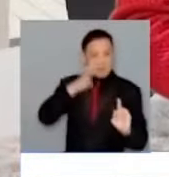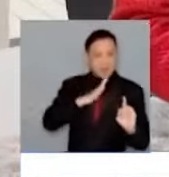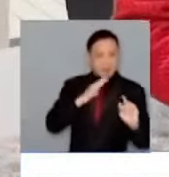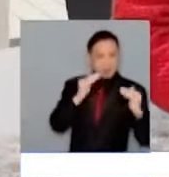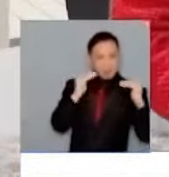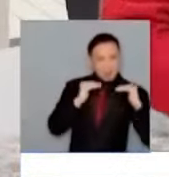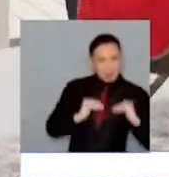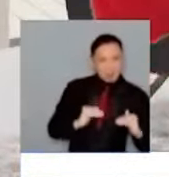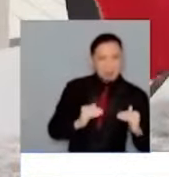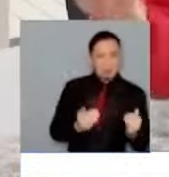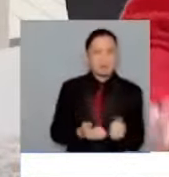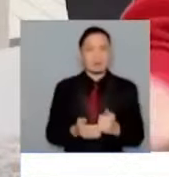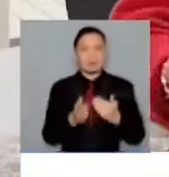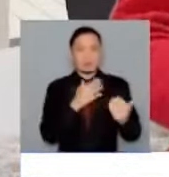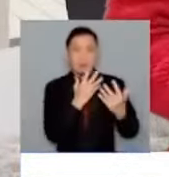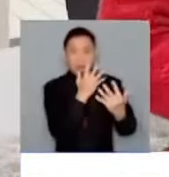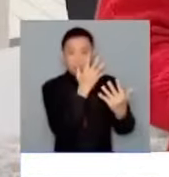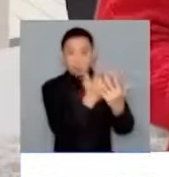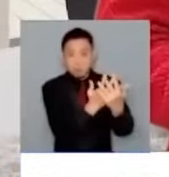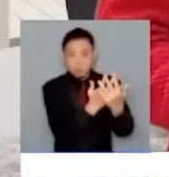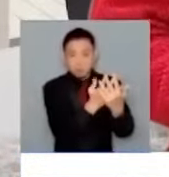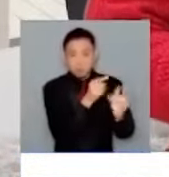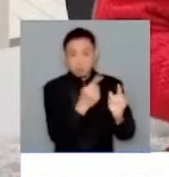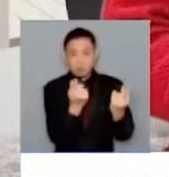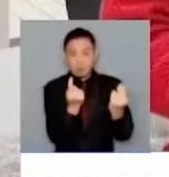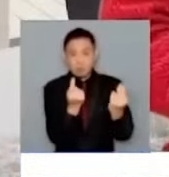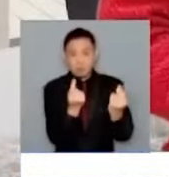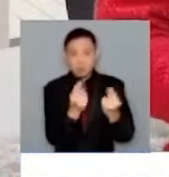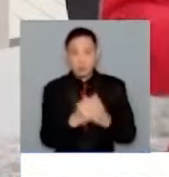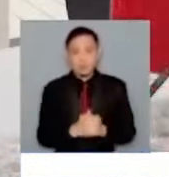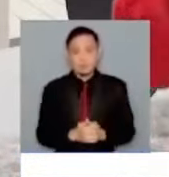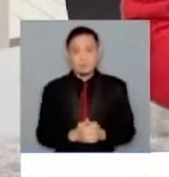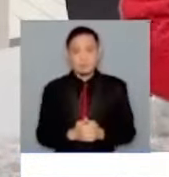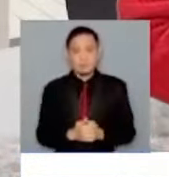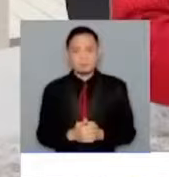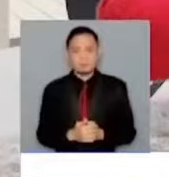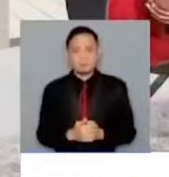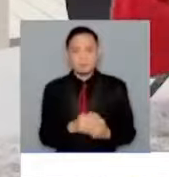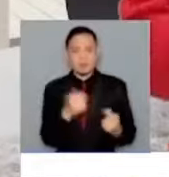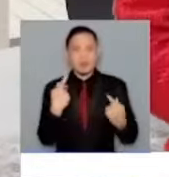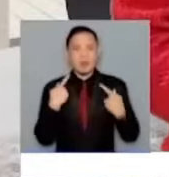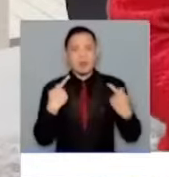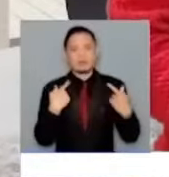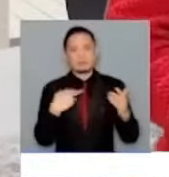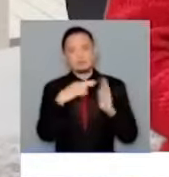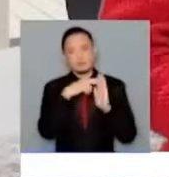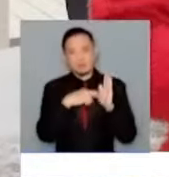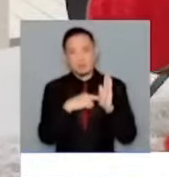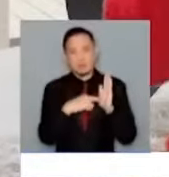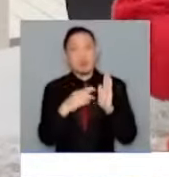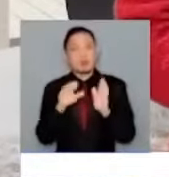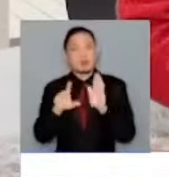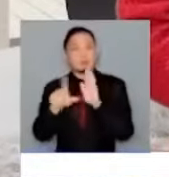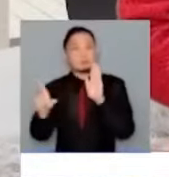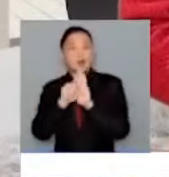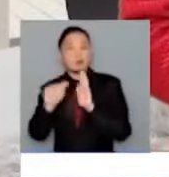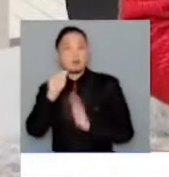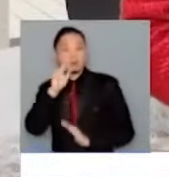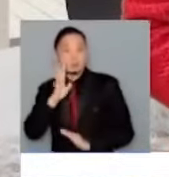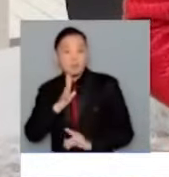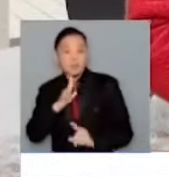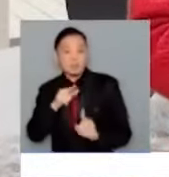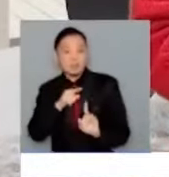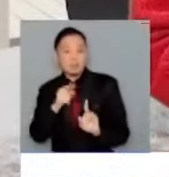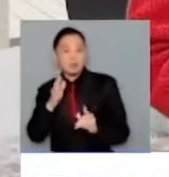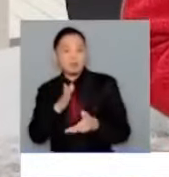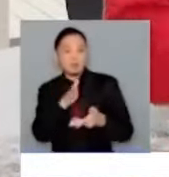parusa lamang sa kanya ay destiero na kung saan pagbabawalan lamang ang kabit na to na pumunta sa mga lugar na nakasaad sa court